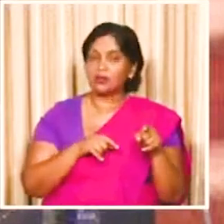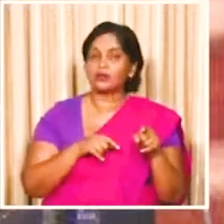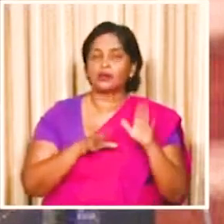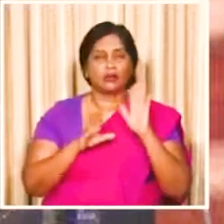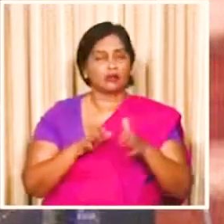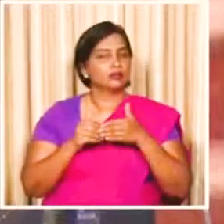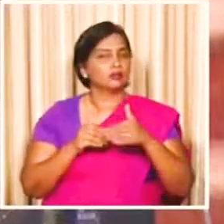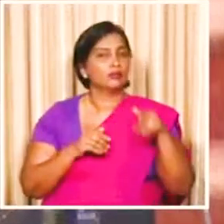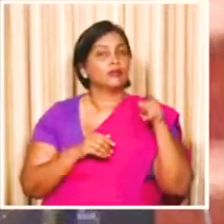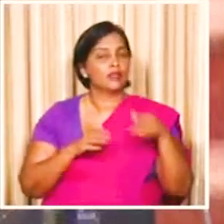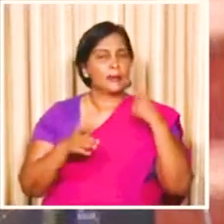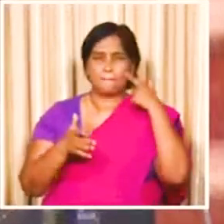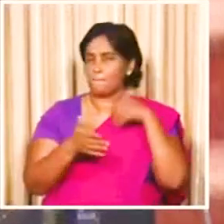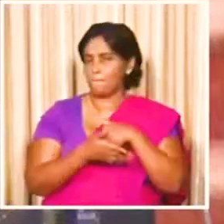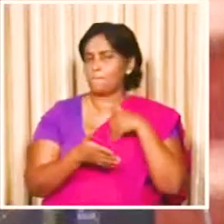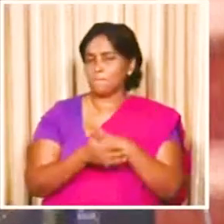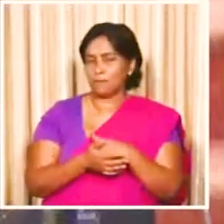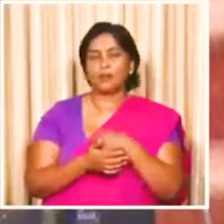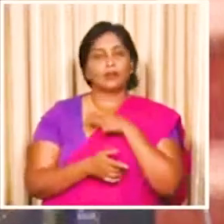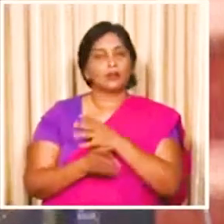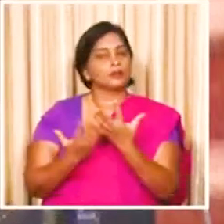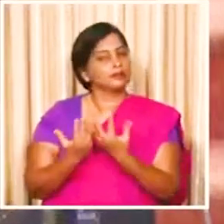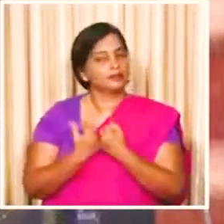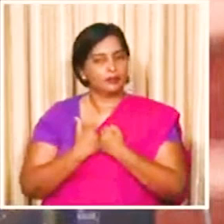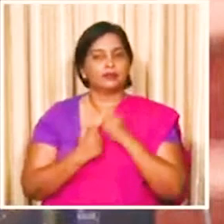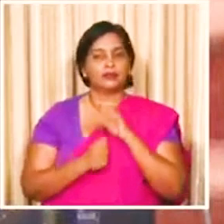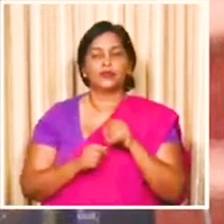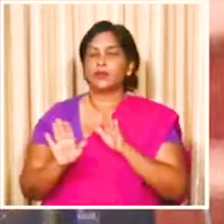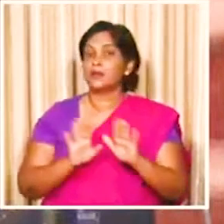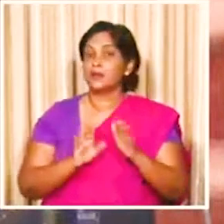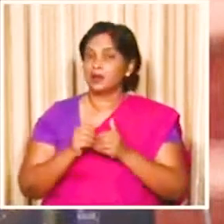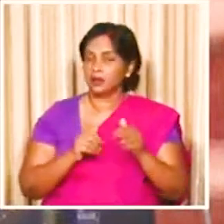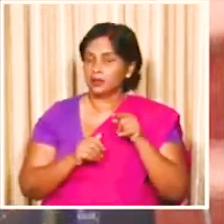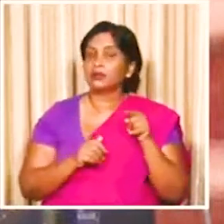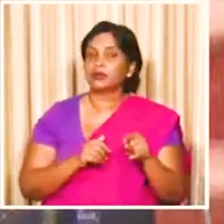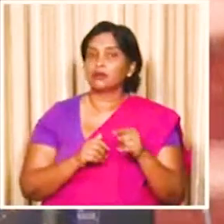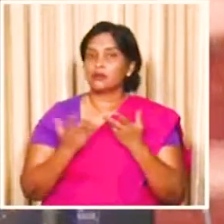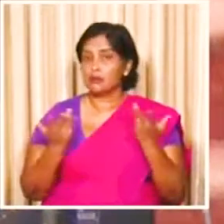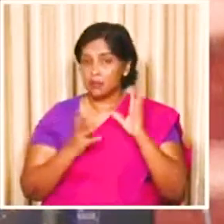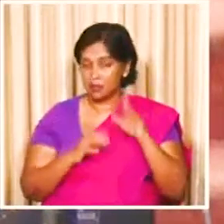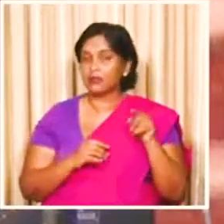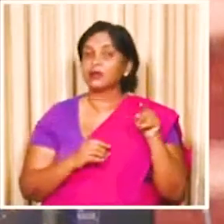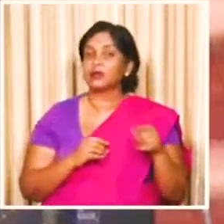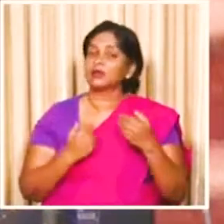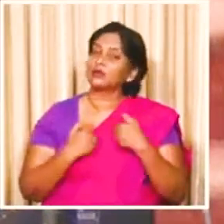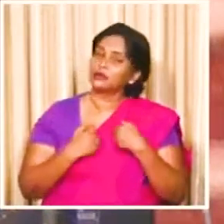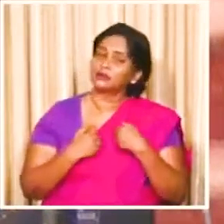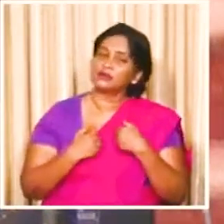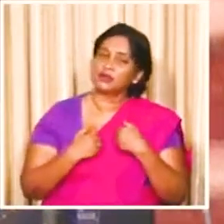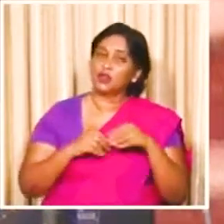கட்டுக்கோப்புக்குள் கொண்டு வரவில்லை என்றால் எங்களுடைய விவசாயிகள் மிக மோசமான எதிர்காலத்திலே